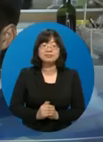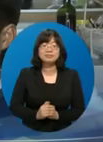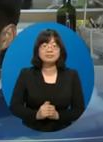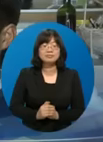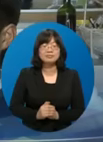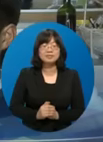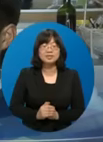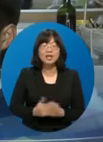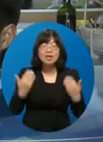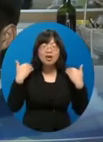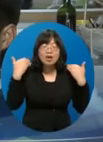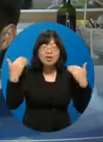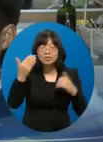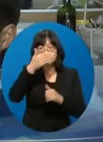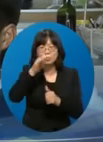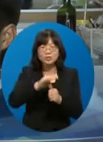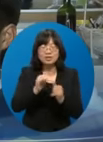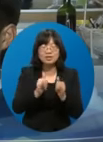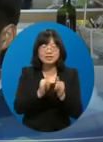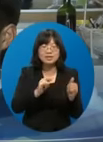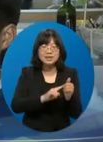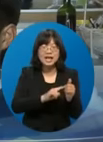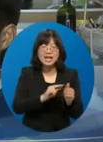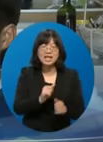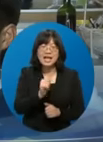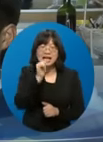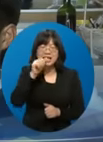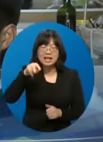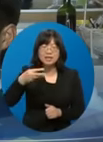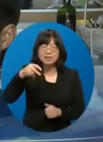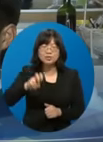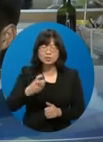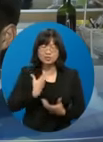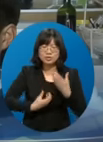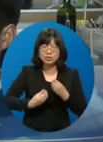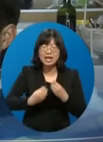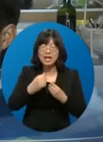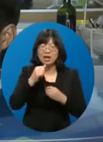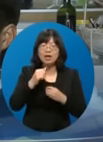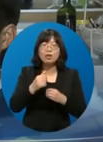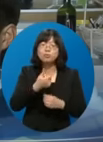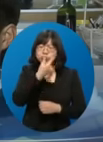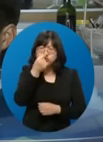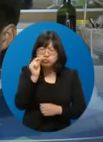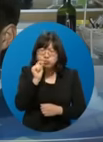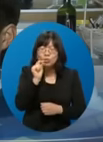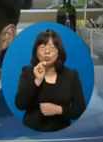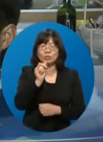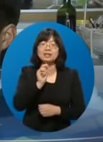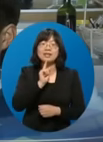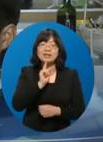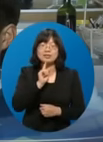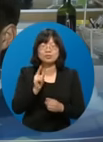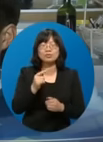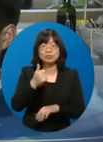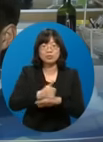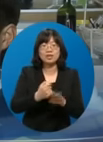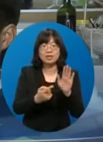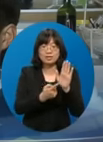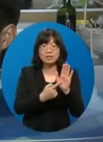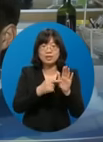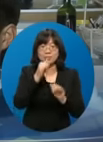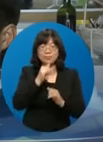입니다 성장기 청소년들의 칼슘 섭취량이 절대적으로 부족하다는 조사 결과가 나왔습니다